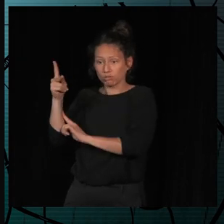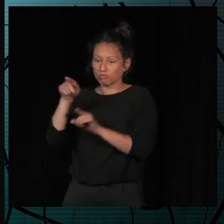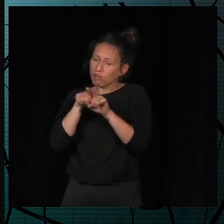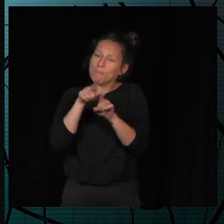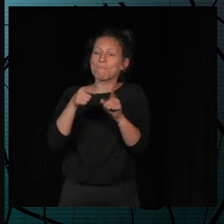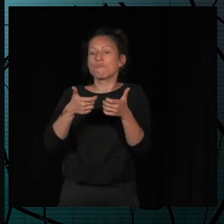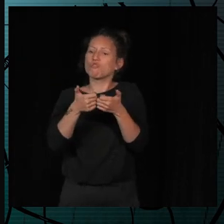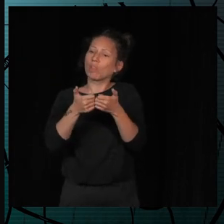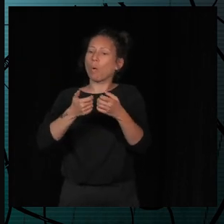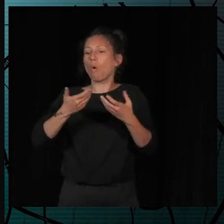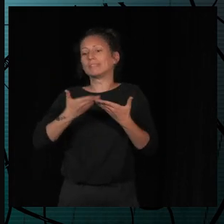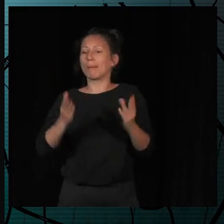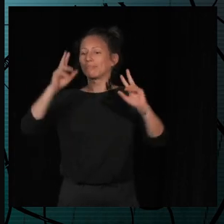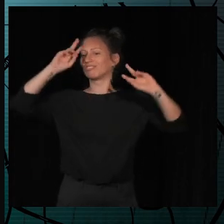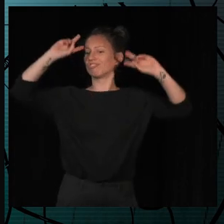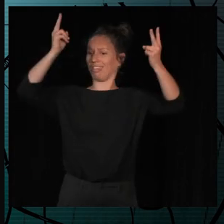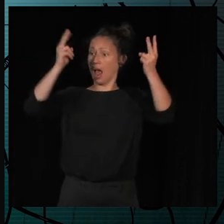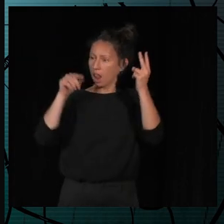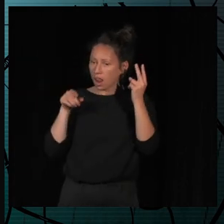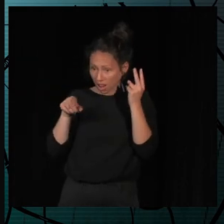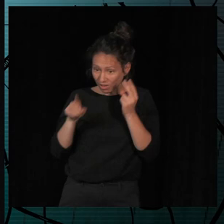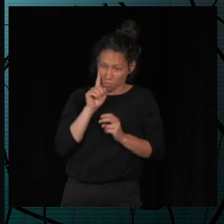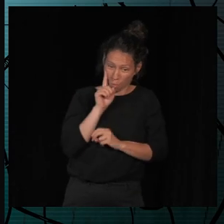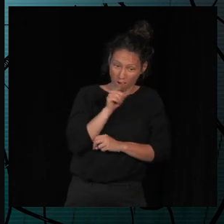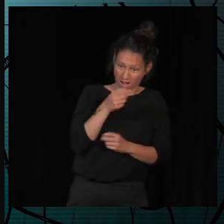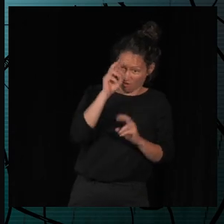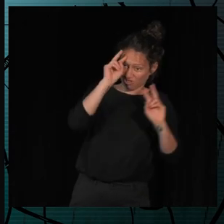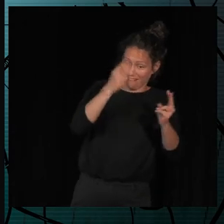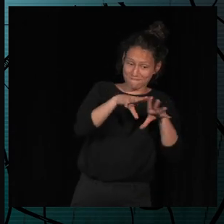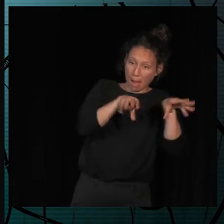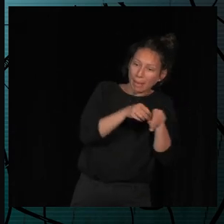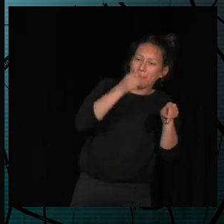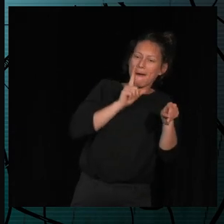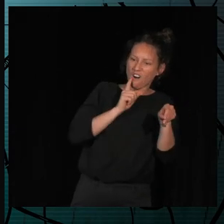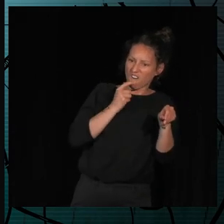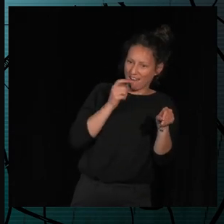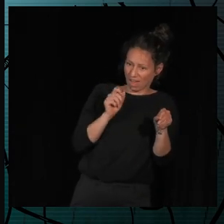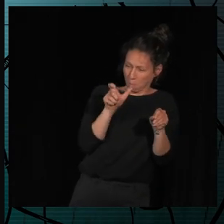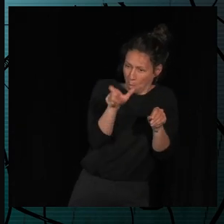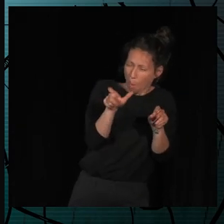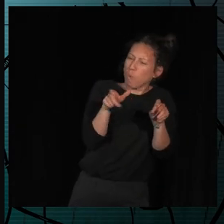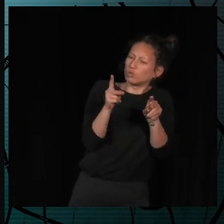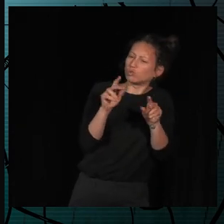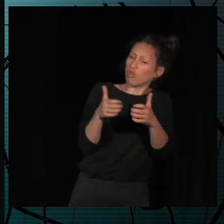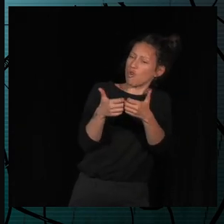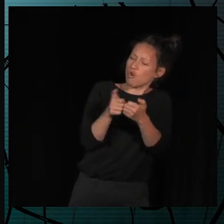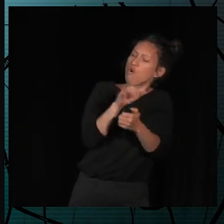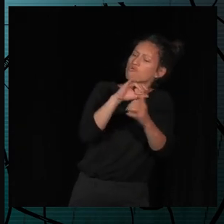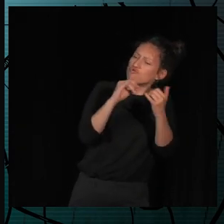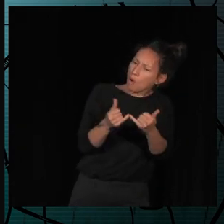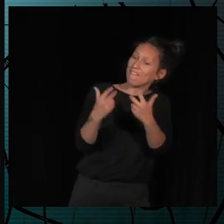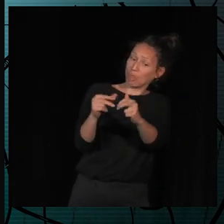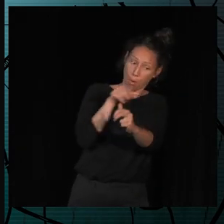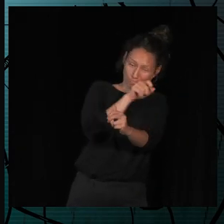parler puisque ce que les parents détestent c'est le jeu vidéo euh au sens global pour certains mais ce qu'on